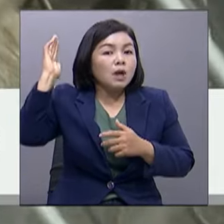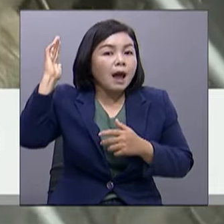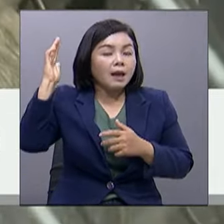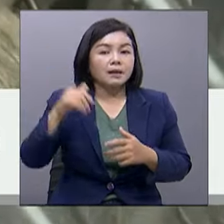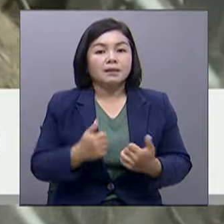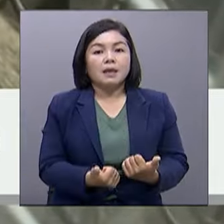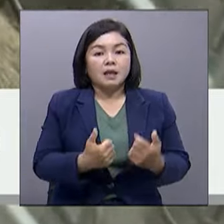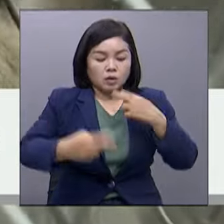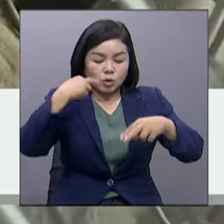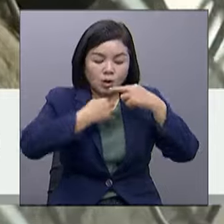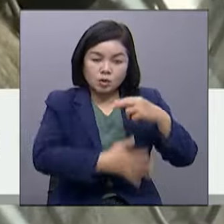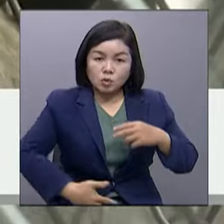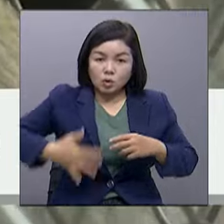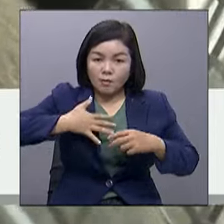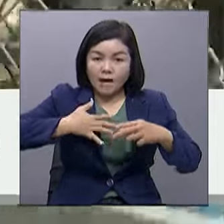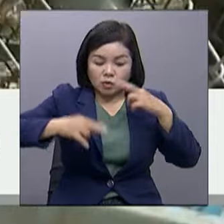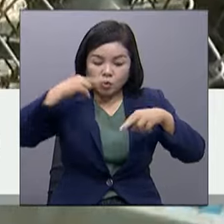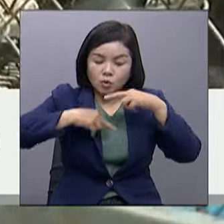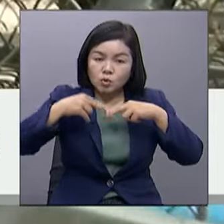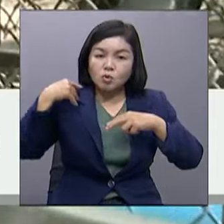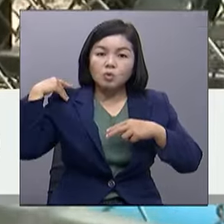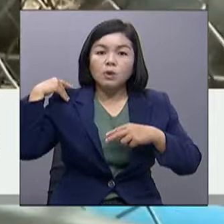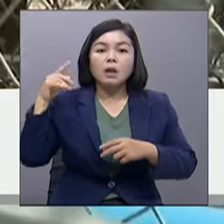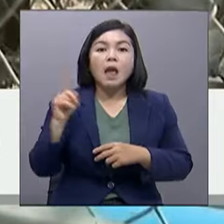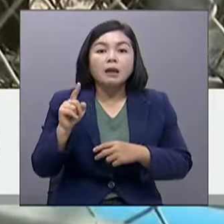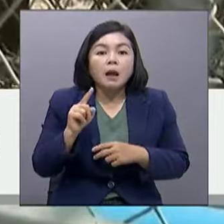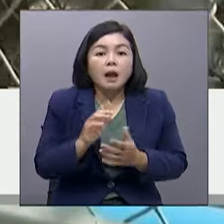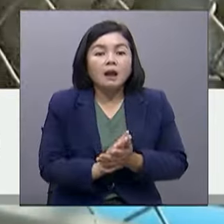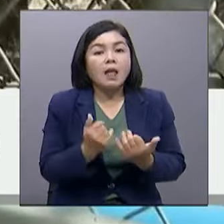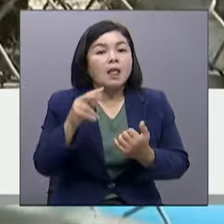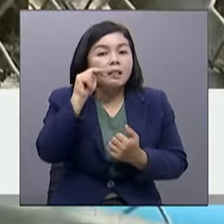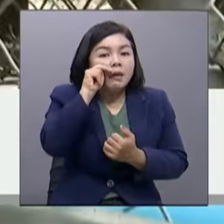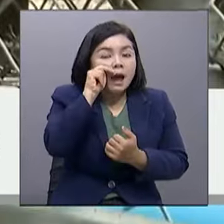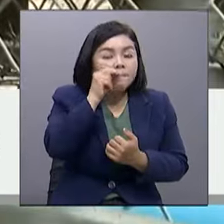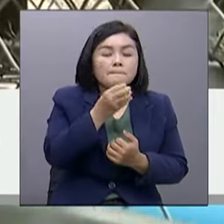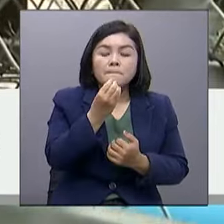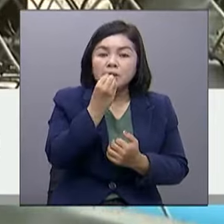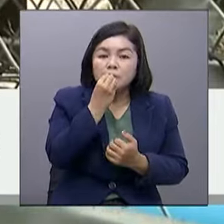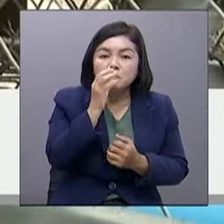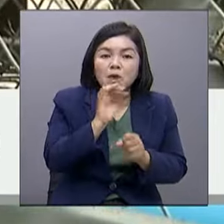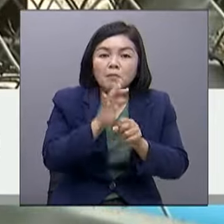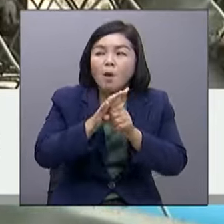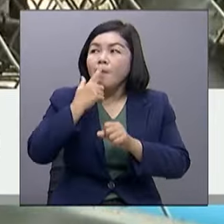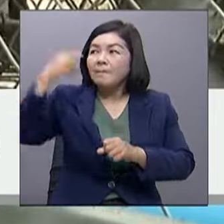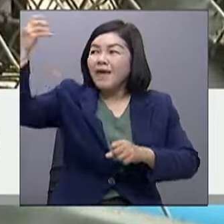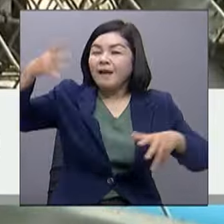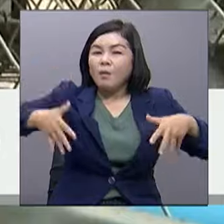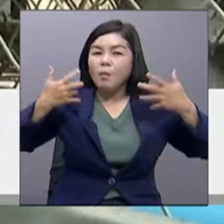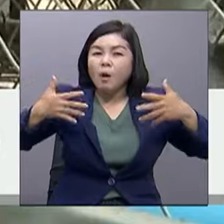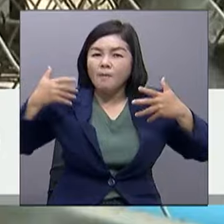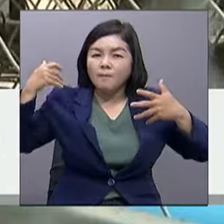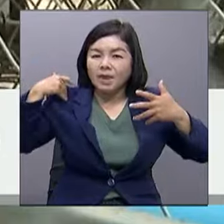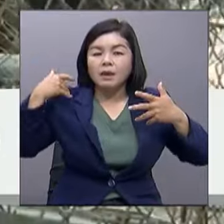จสุขภาพในเบื้องต้นนะครับซึ่งพบว่าส่วนใหญ่อยู่ในอาการขาดน้ำเนื่องจากว่าสภาวะอากาศร้อนจัดและลิงหลายตั